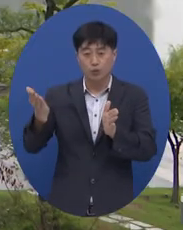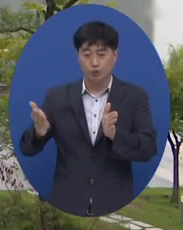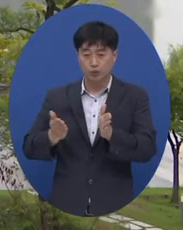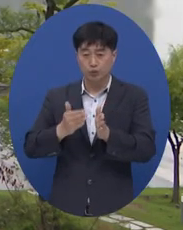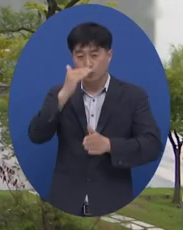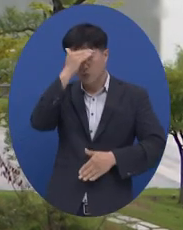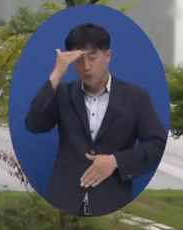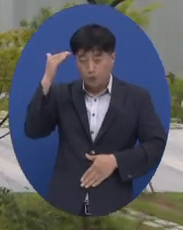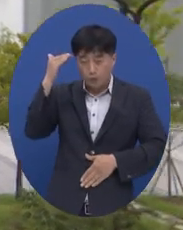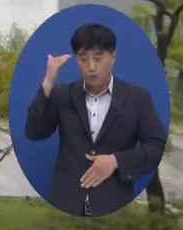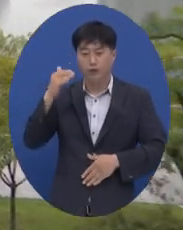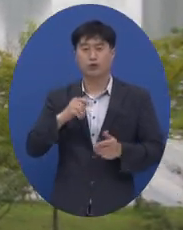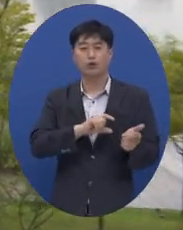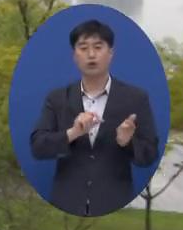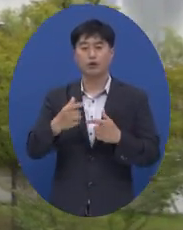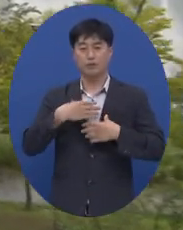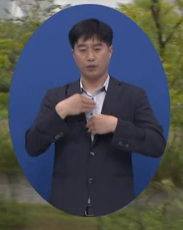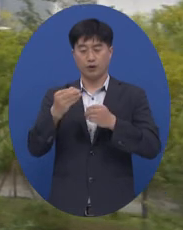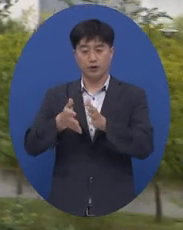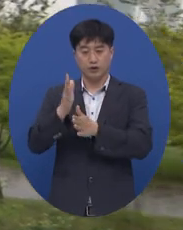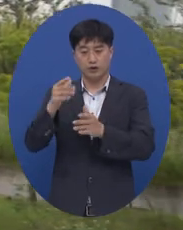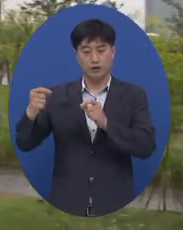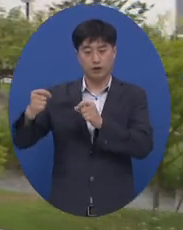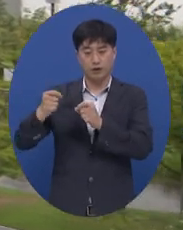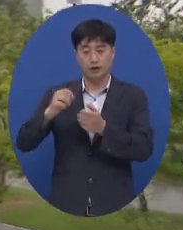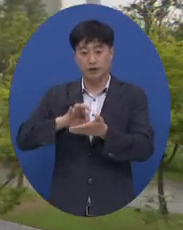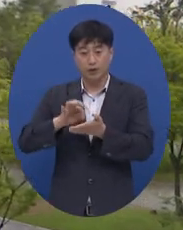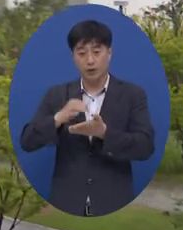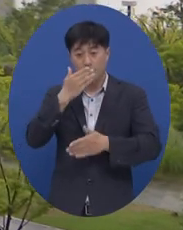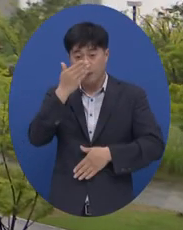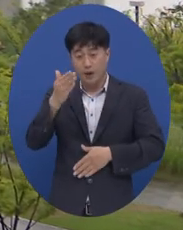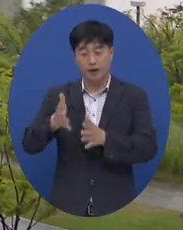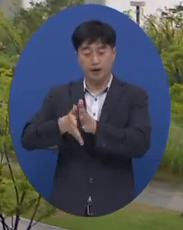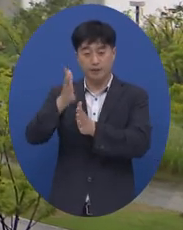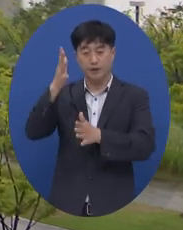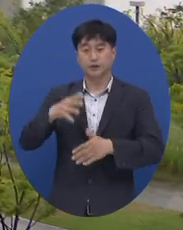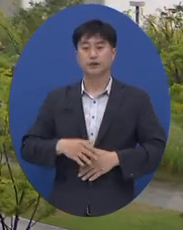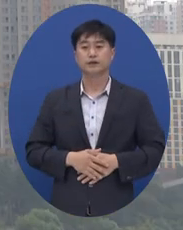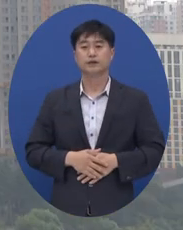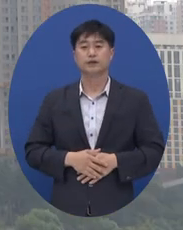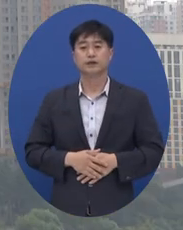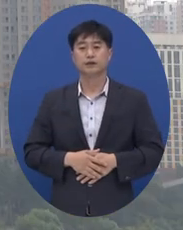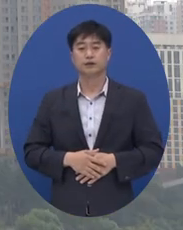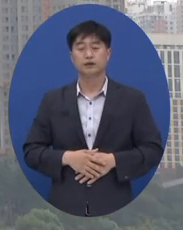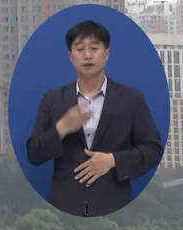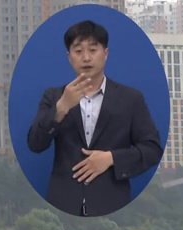주변의 전망을 감상하며 각종 편의시설을 가깝게 이용할 수 있는 아파트.